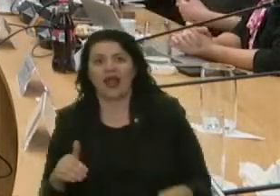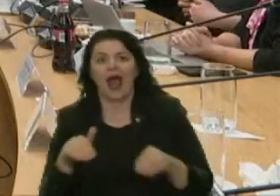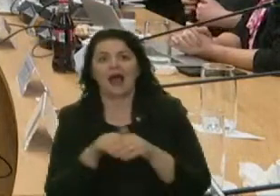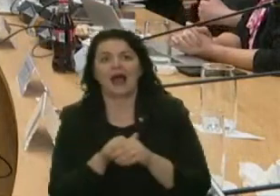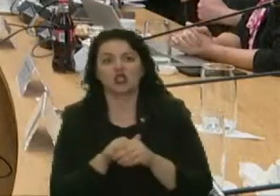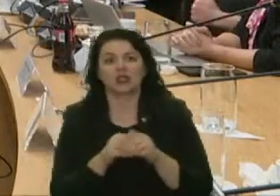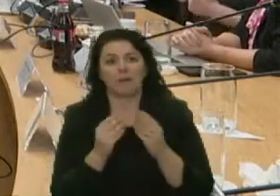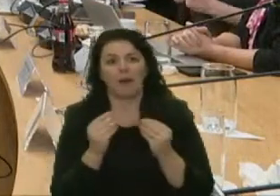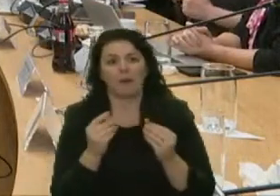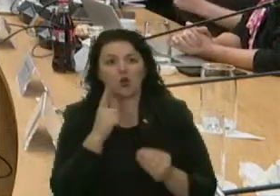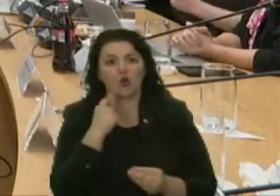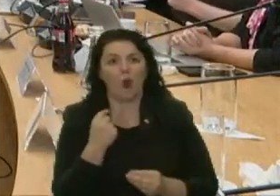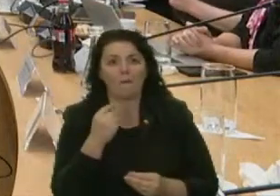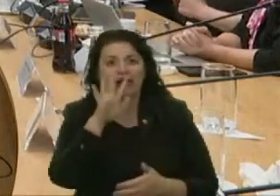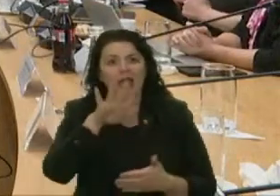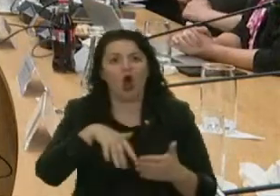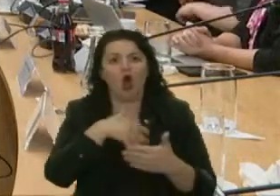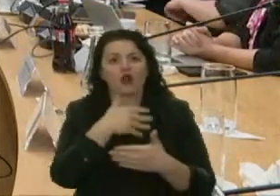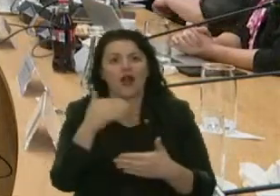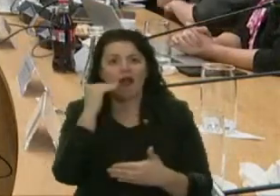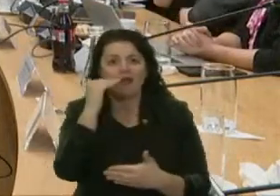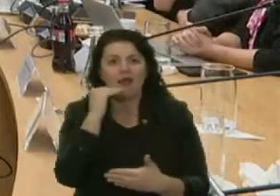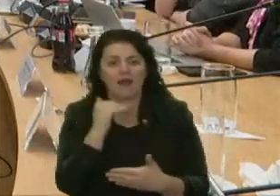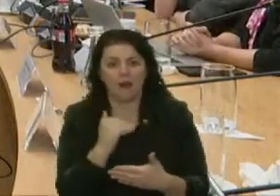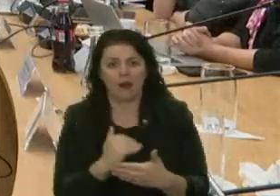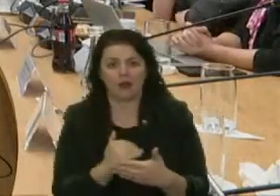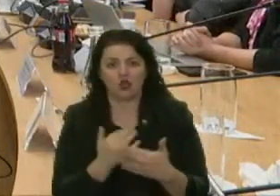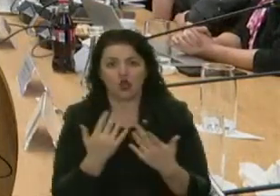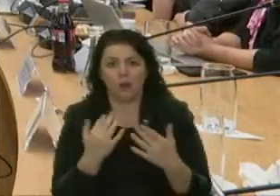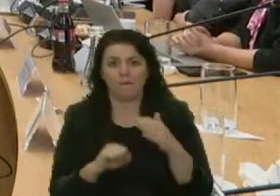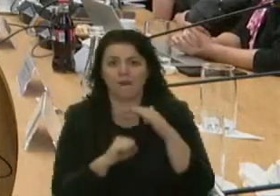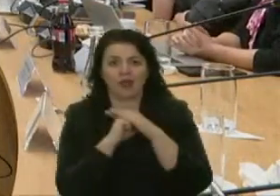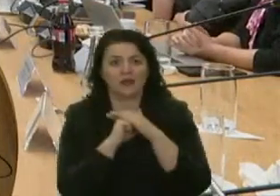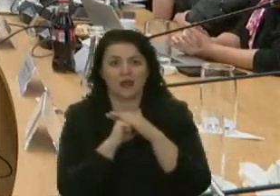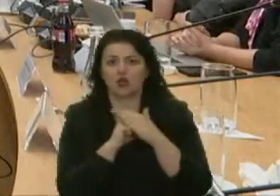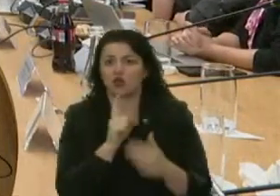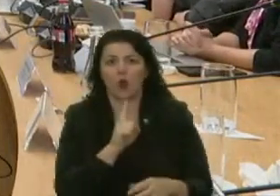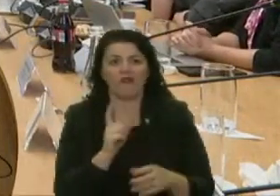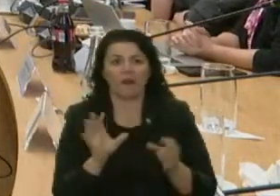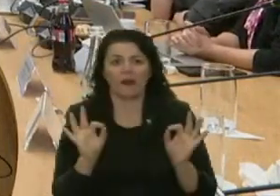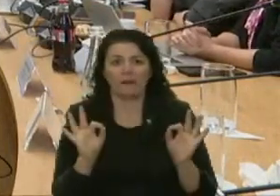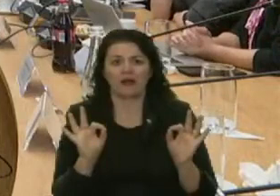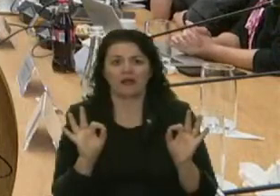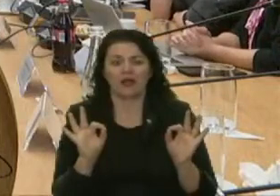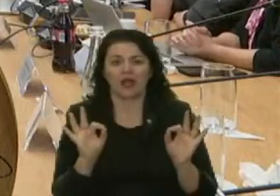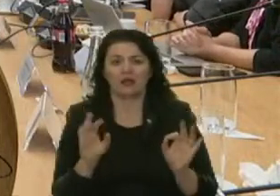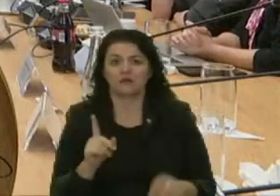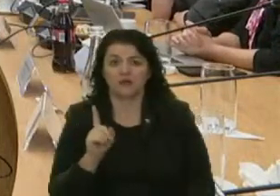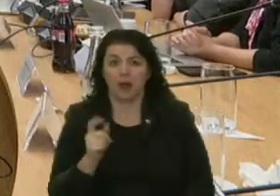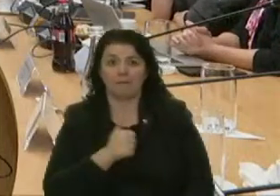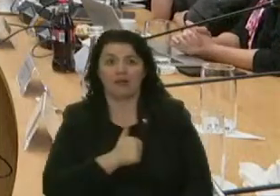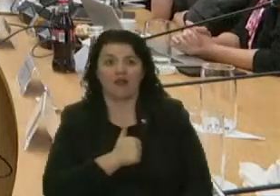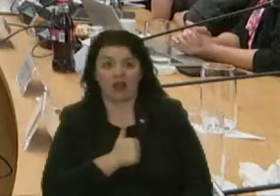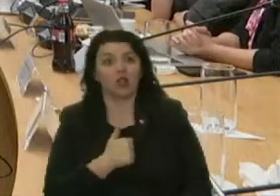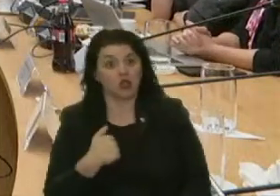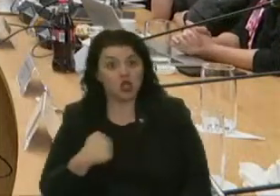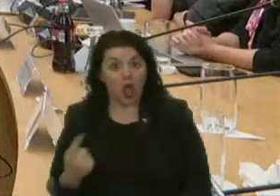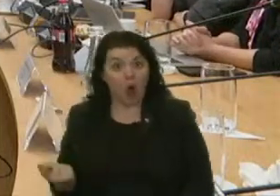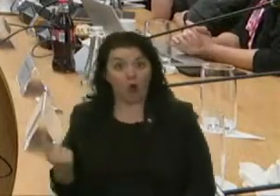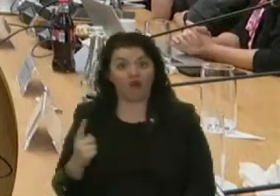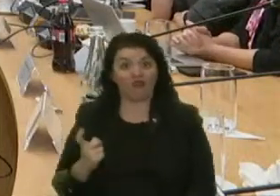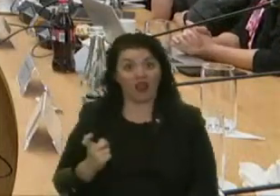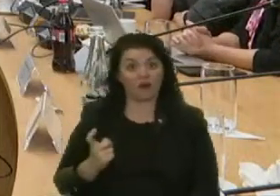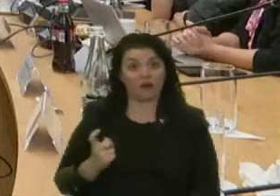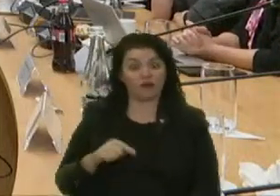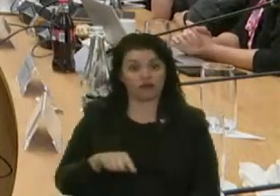mai mulți oameni decât sunt în organigramă ca număr maximal Deci nu avem această libertate dumneavoastră în privat și eu vin din mediul privat în privat